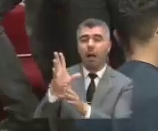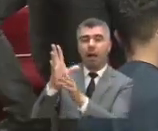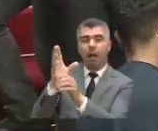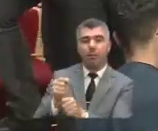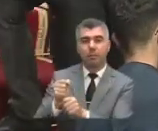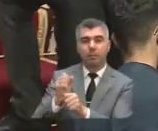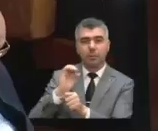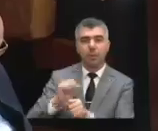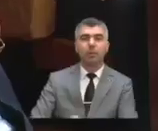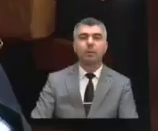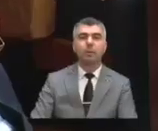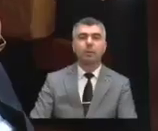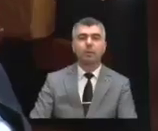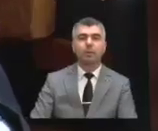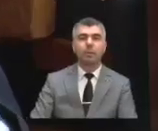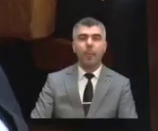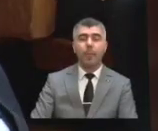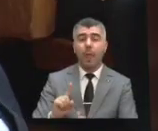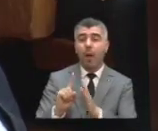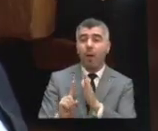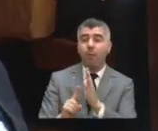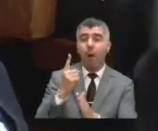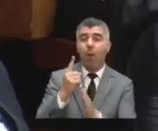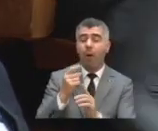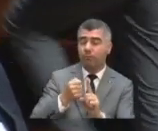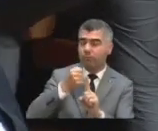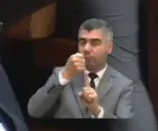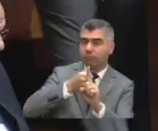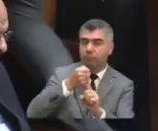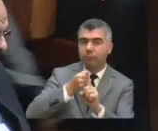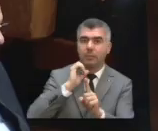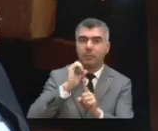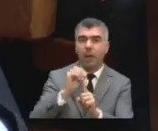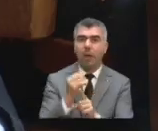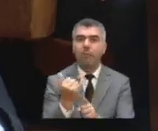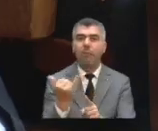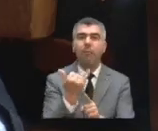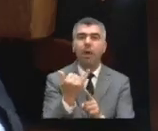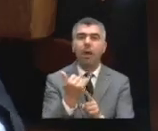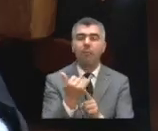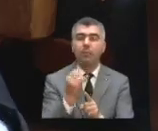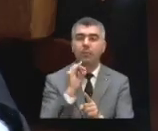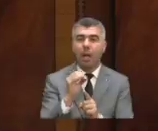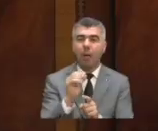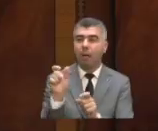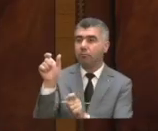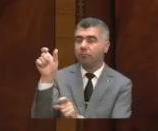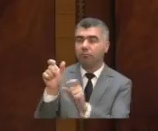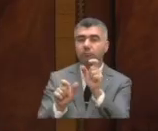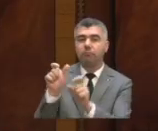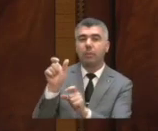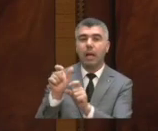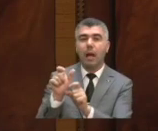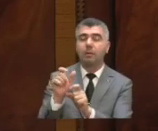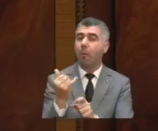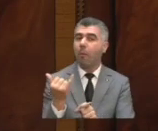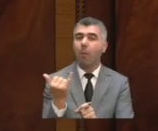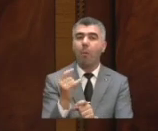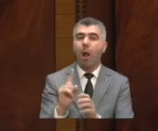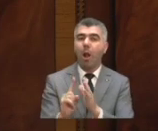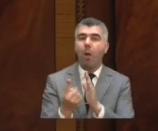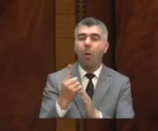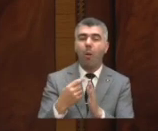الله فان اولى الاوراش التي تنتظرنا تهم العنصر البشري من خلال